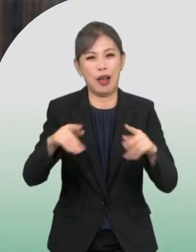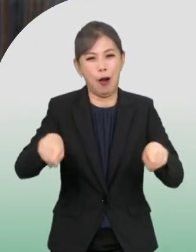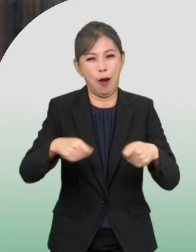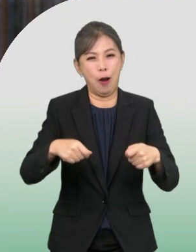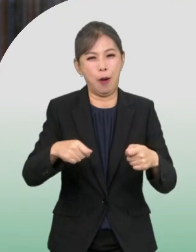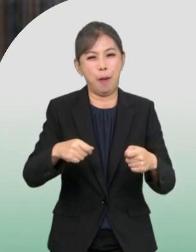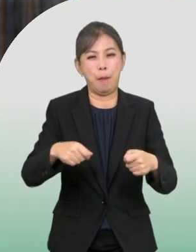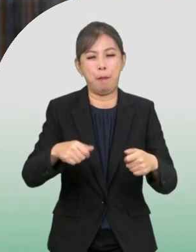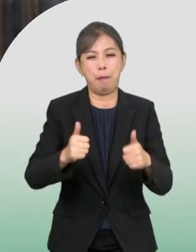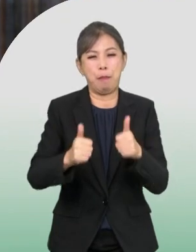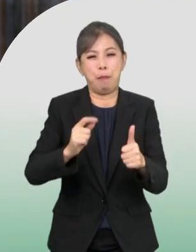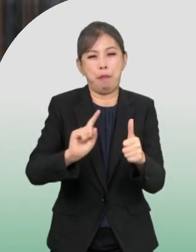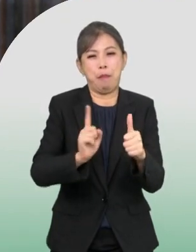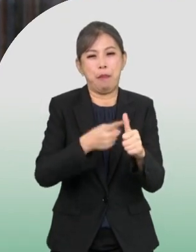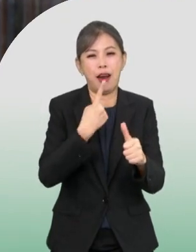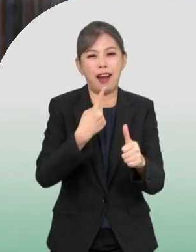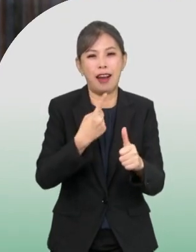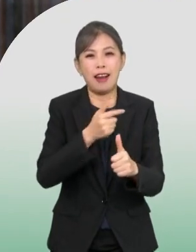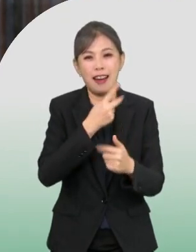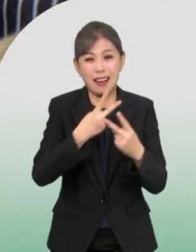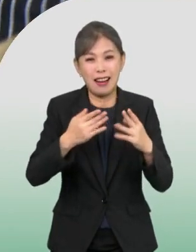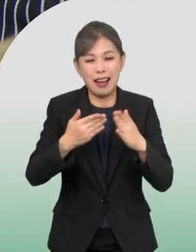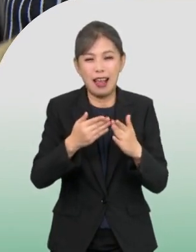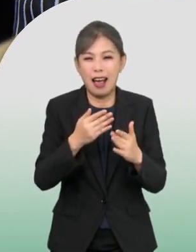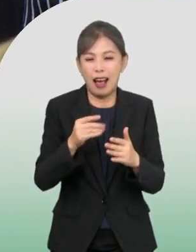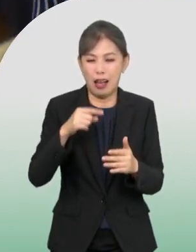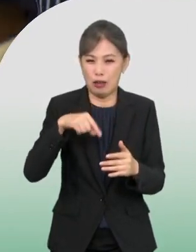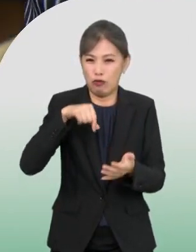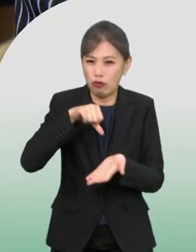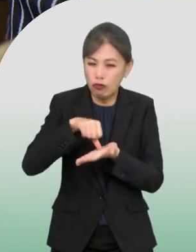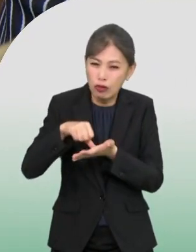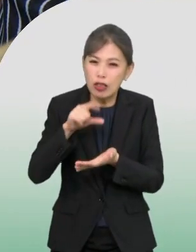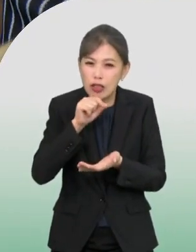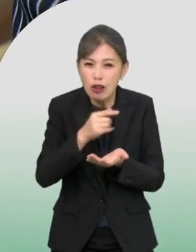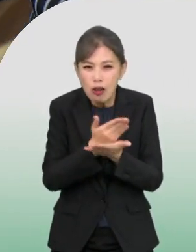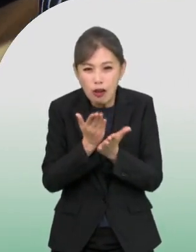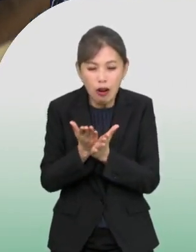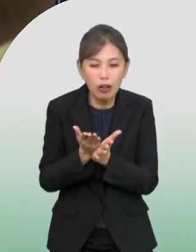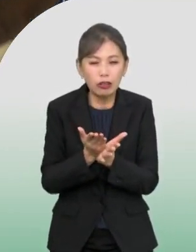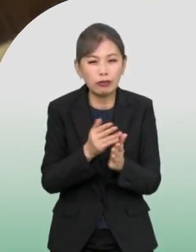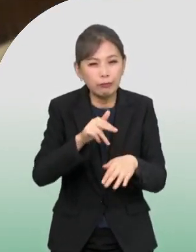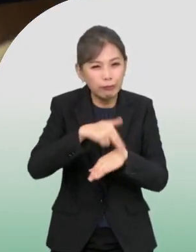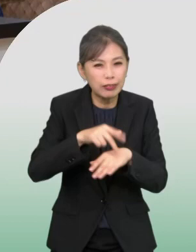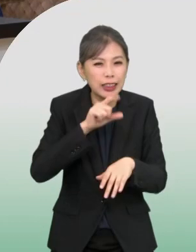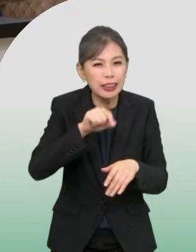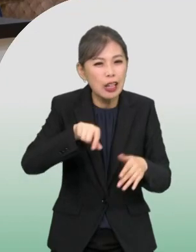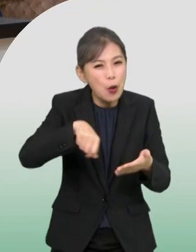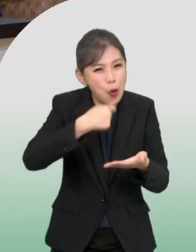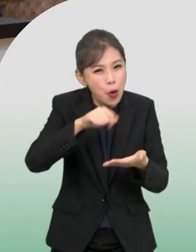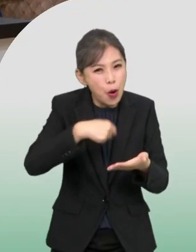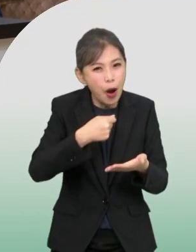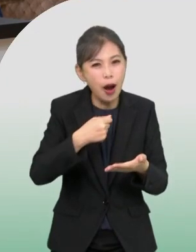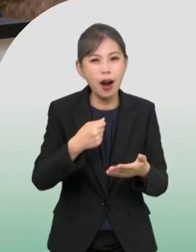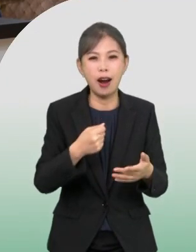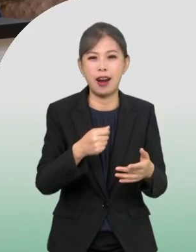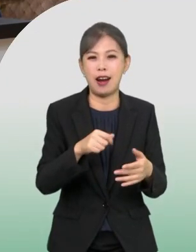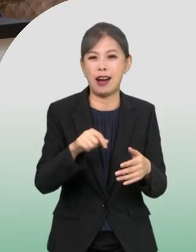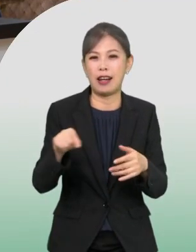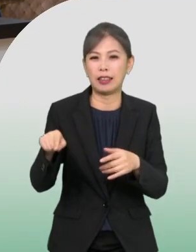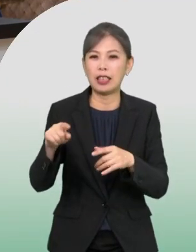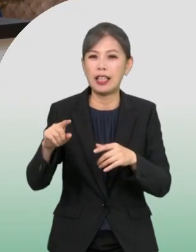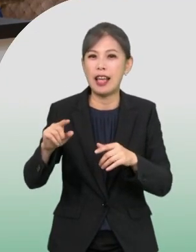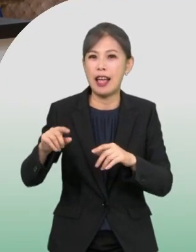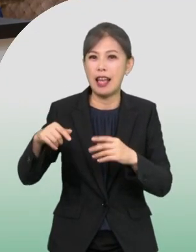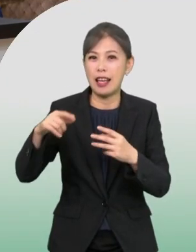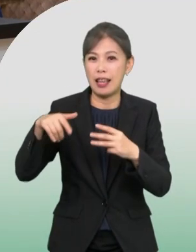军，用客种菜体食材推出两种有客种特色的鸡汤，发动剥皮辣椒鸡汤同关西鲜草鸡